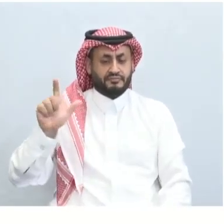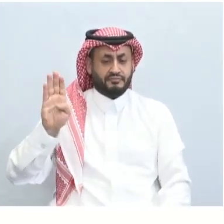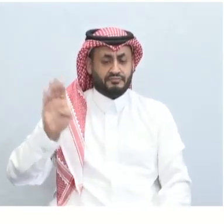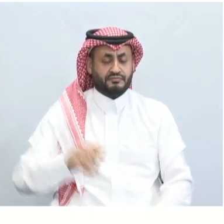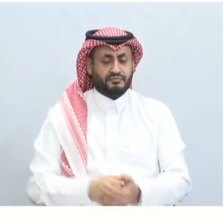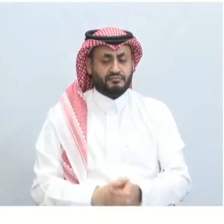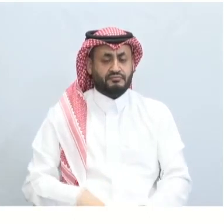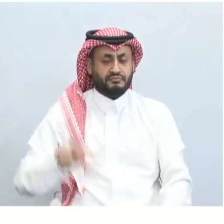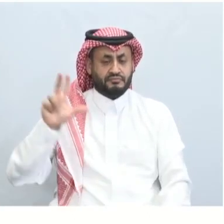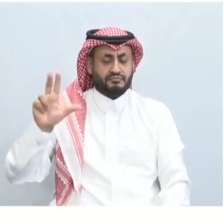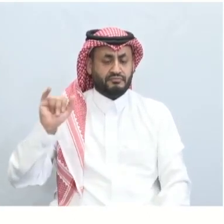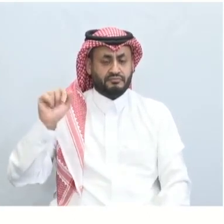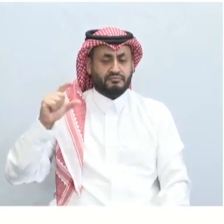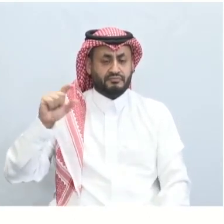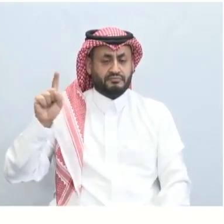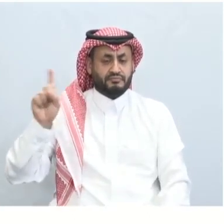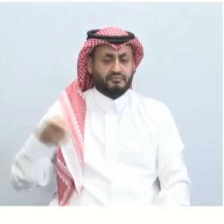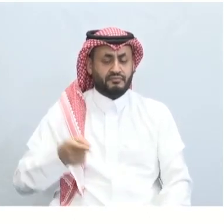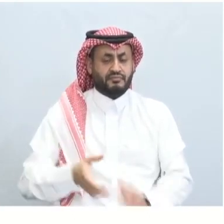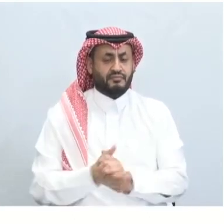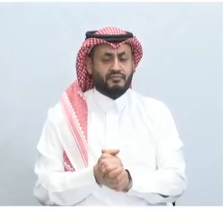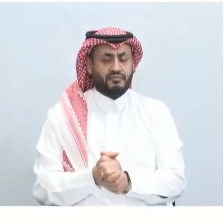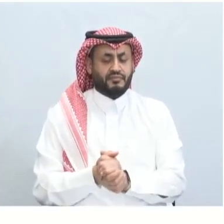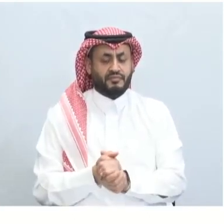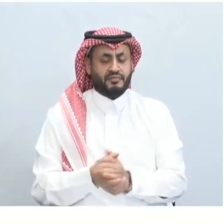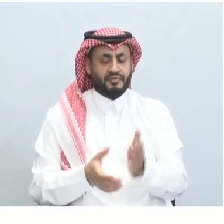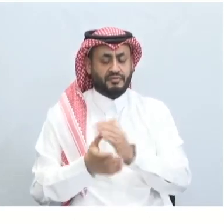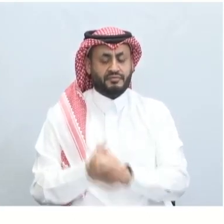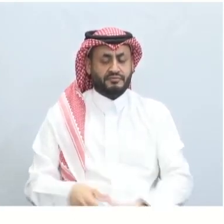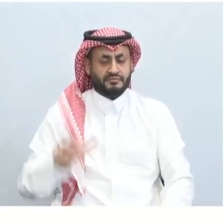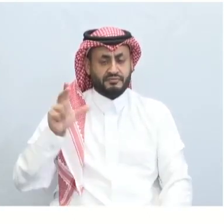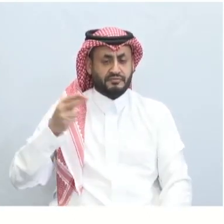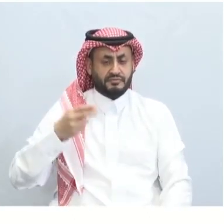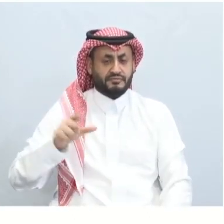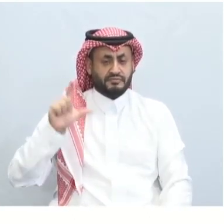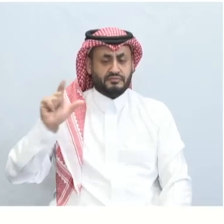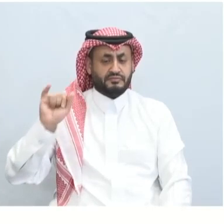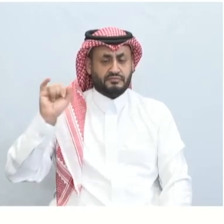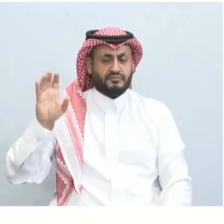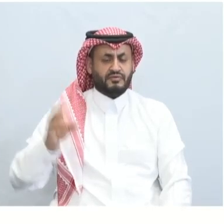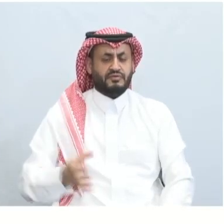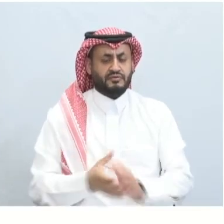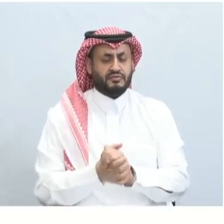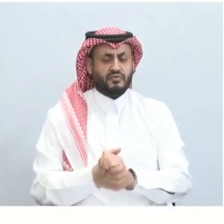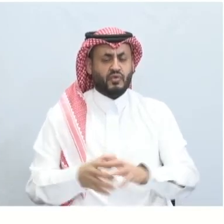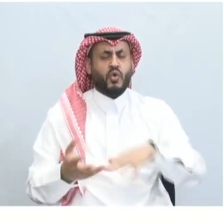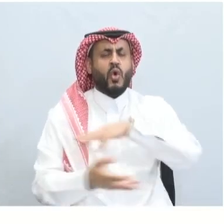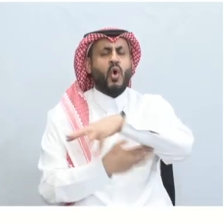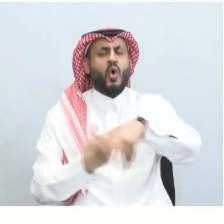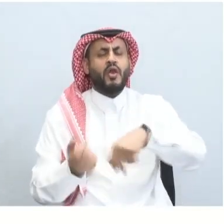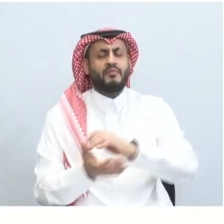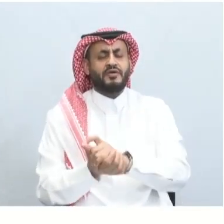معنى الرب هو المالك المدبر العالمين جمع عالم وهو كل ما سوى